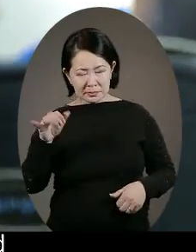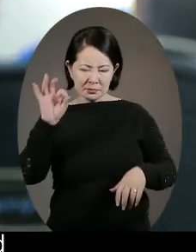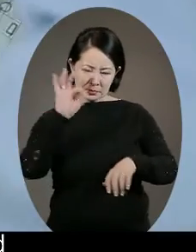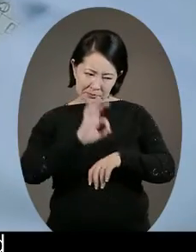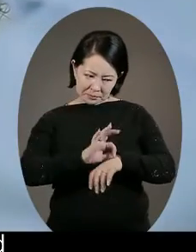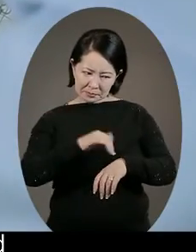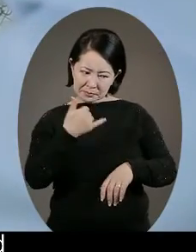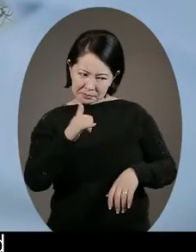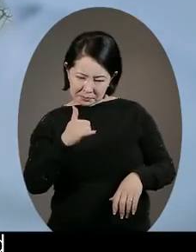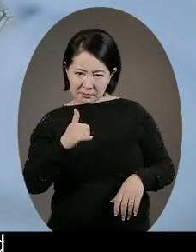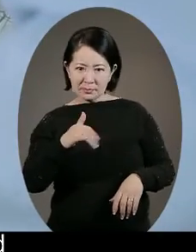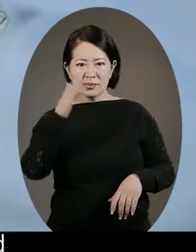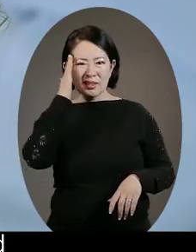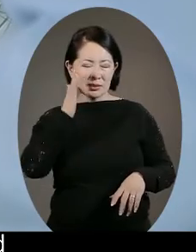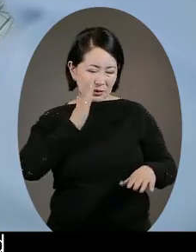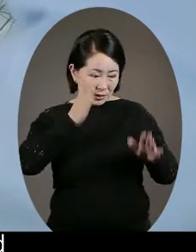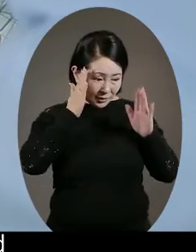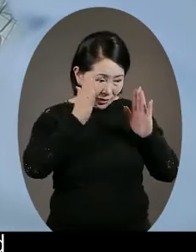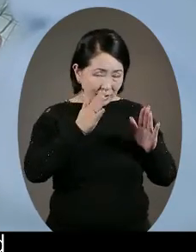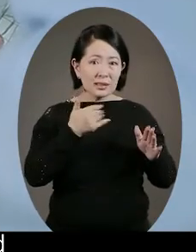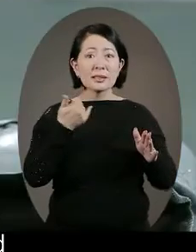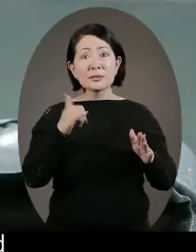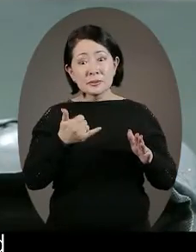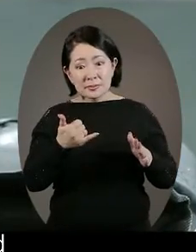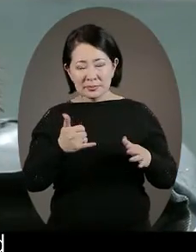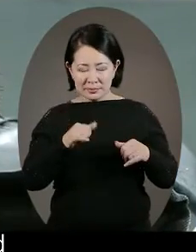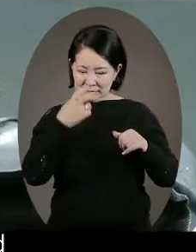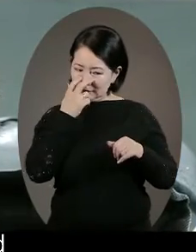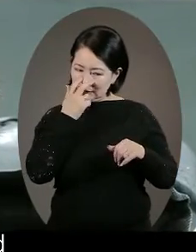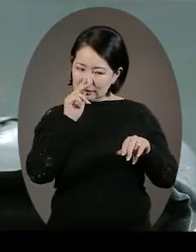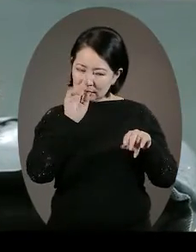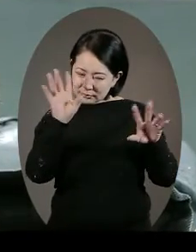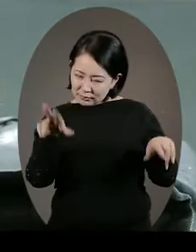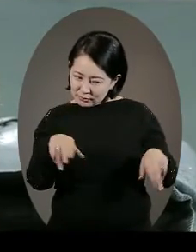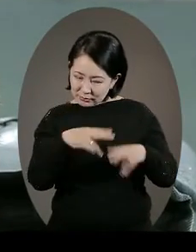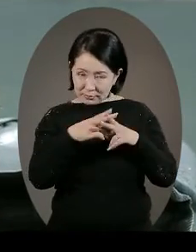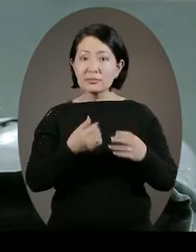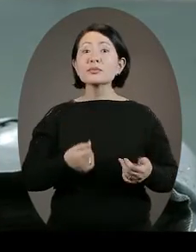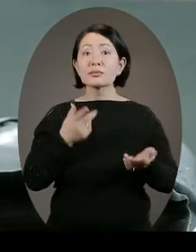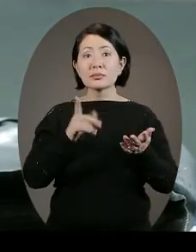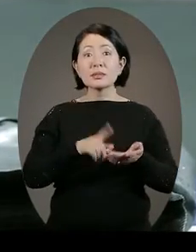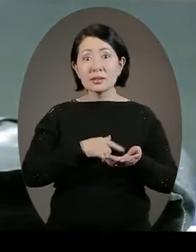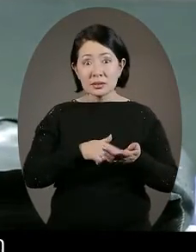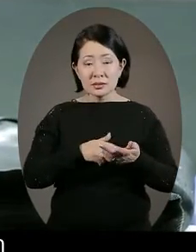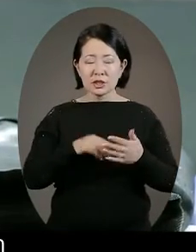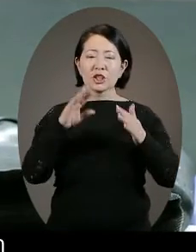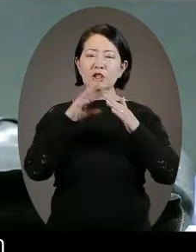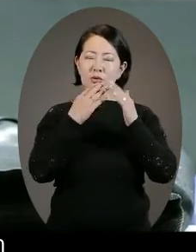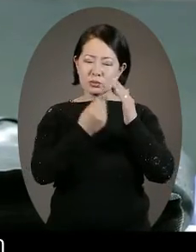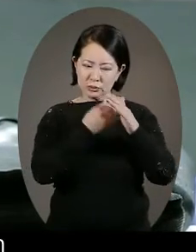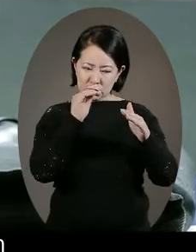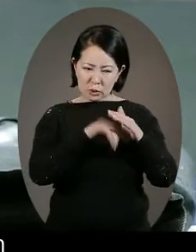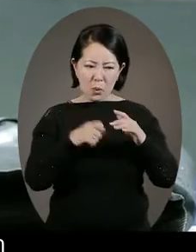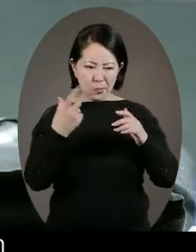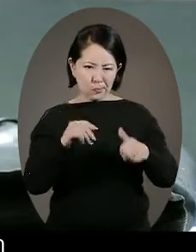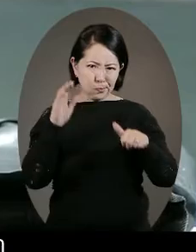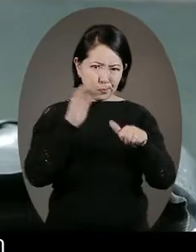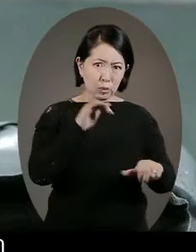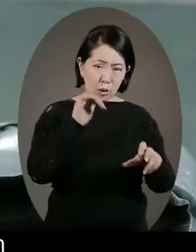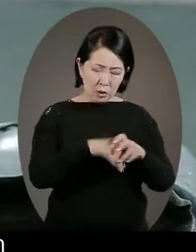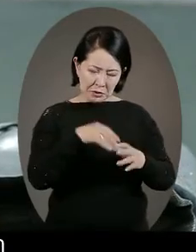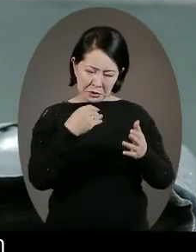эсэх, эцэг ихэнх анхаарал халамж хэр тавьж байгааг ажиглан дүгнэх хэрэгтэй. Гэр орондоо хүчирхийлэл дүрцсэн шинж